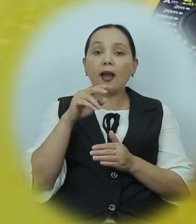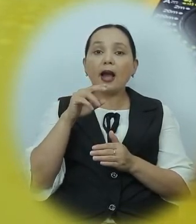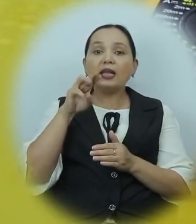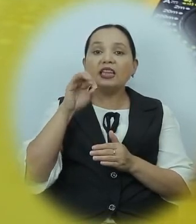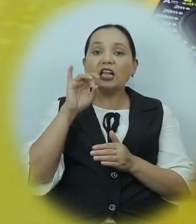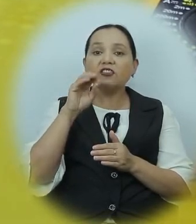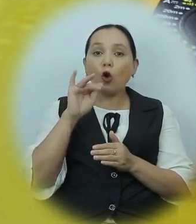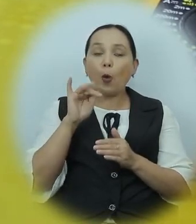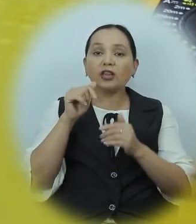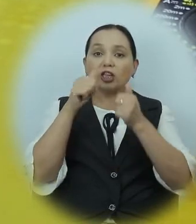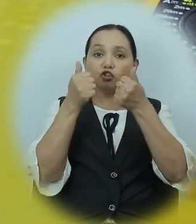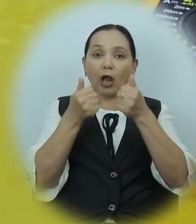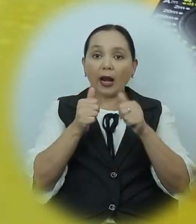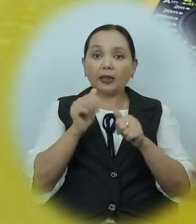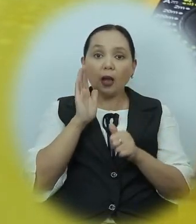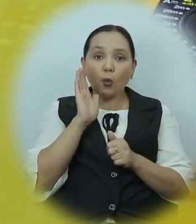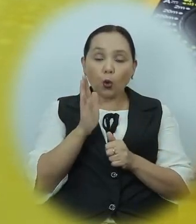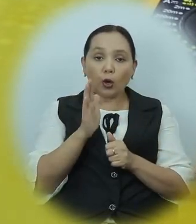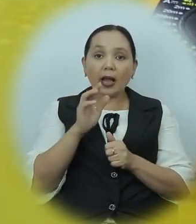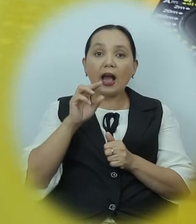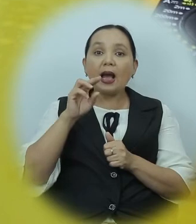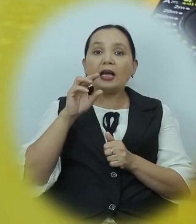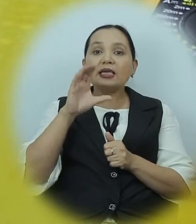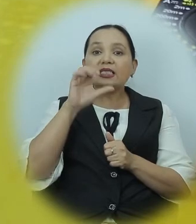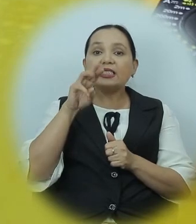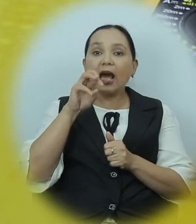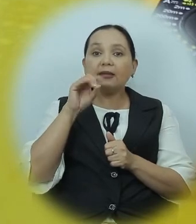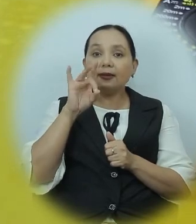transformator shaklida o'ralgan statori mavjud.